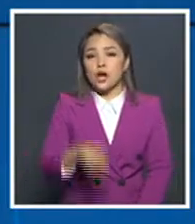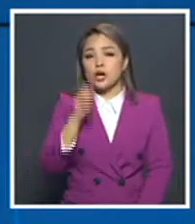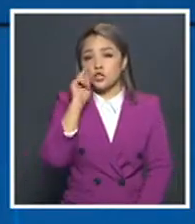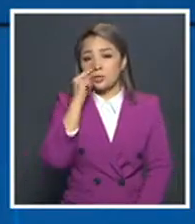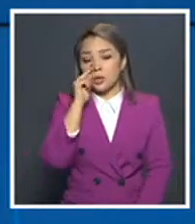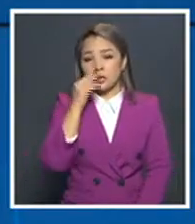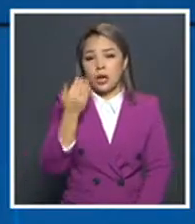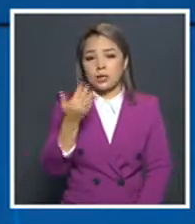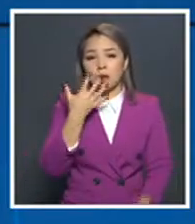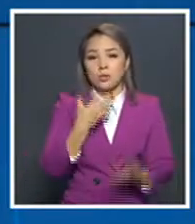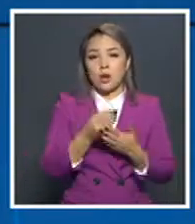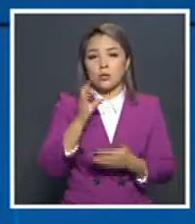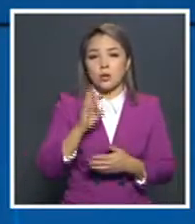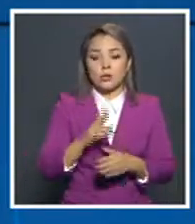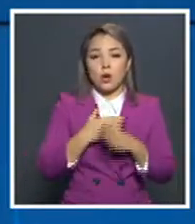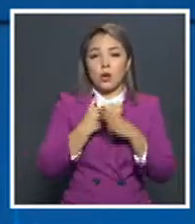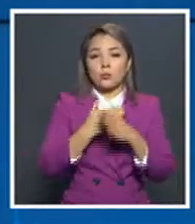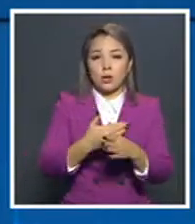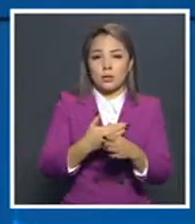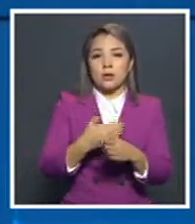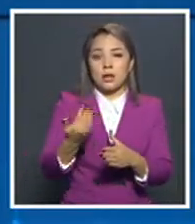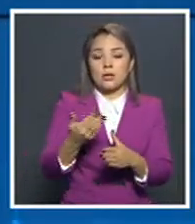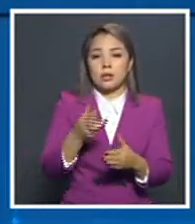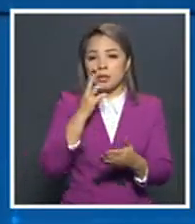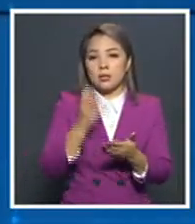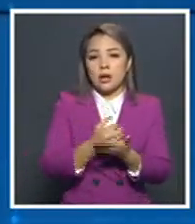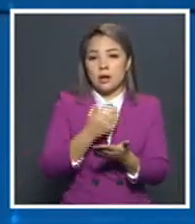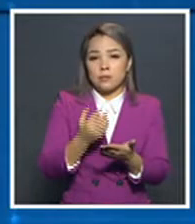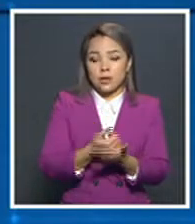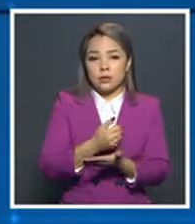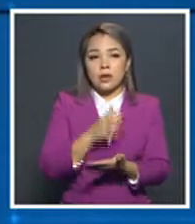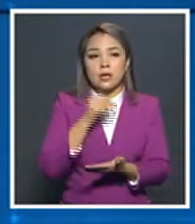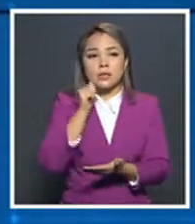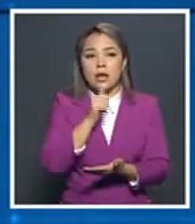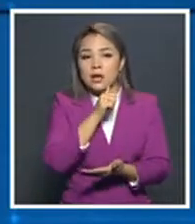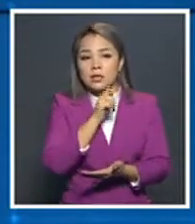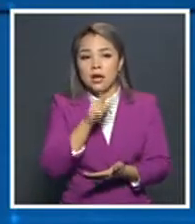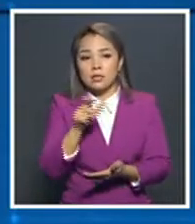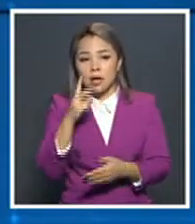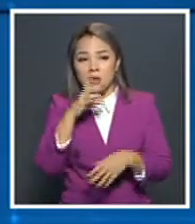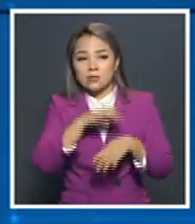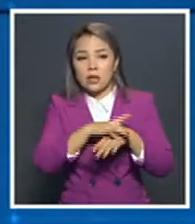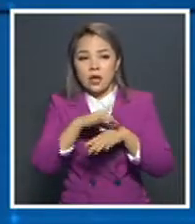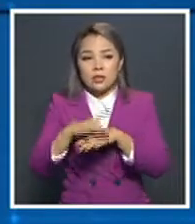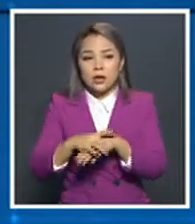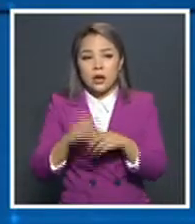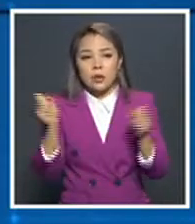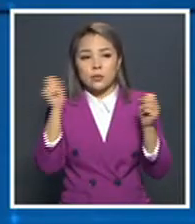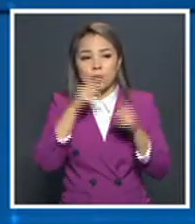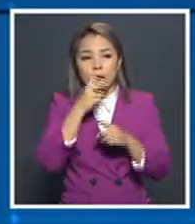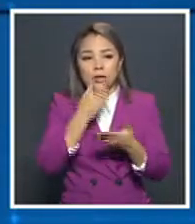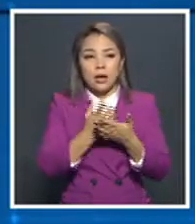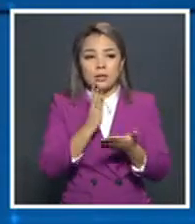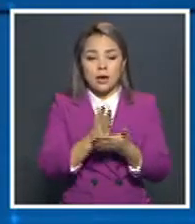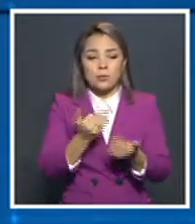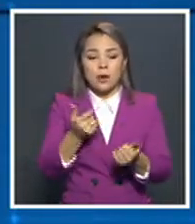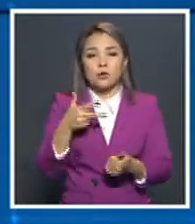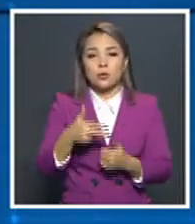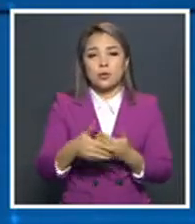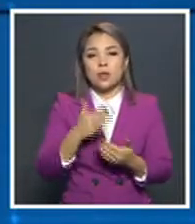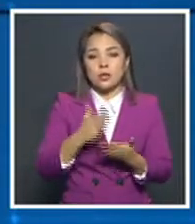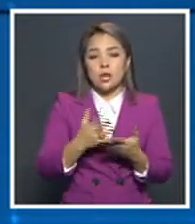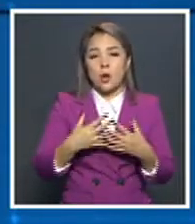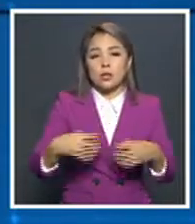Шымкентте атаулы әлеуметтік көмек алу үшін табысы мен зәулім үйін жасырғандардың қулығына құрық бойламай тұр. Шаһарда 3000-нан